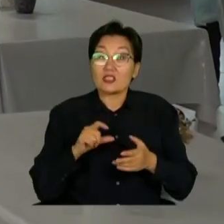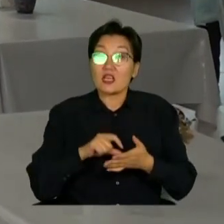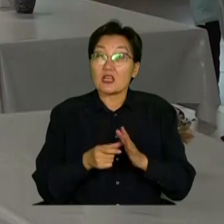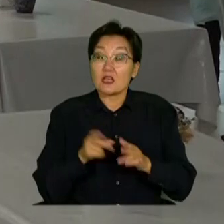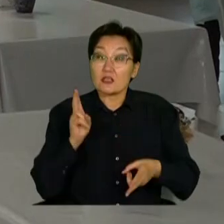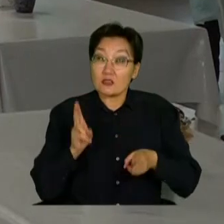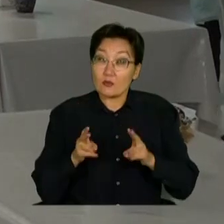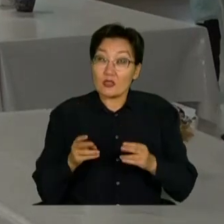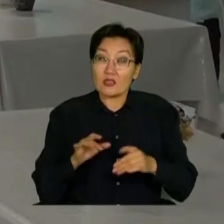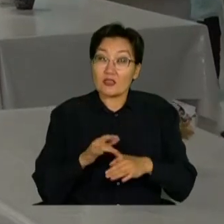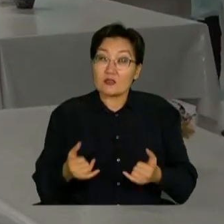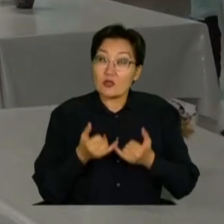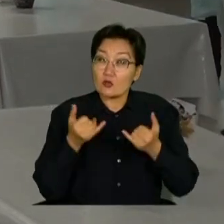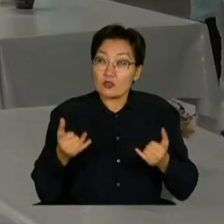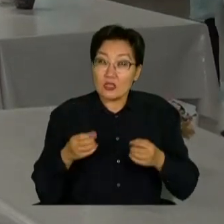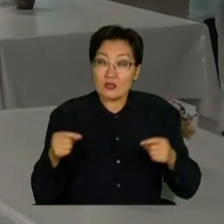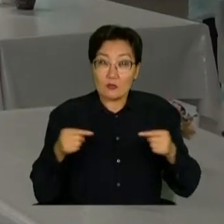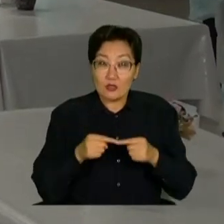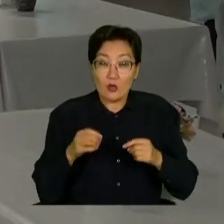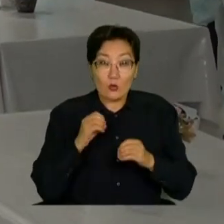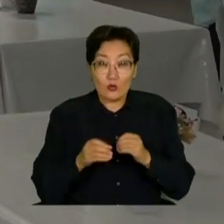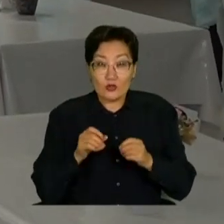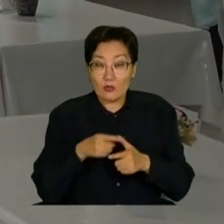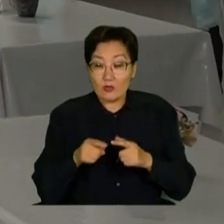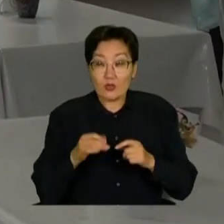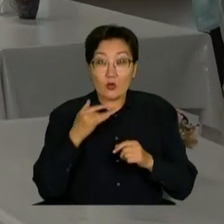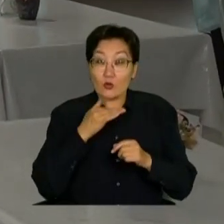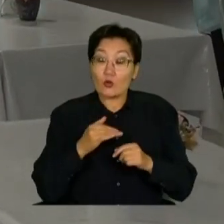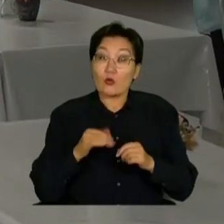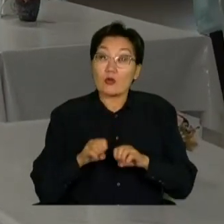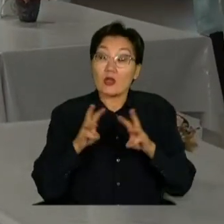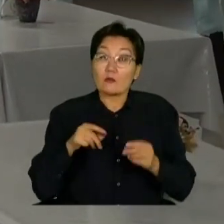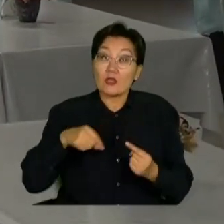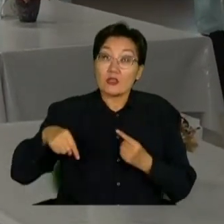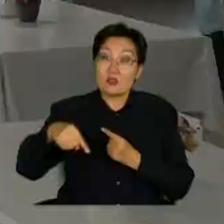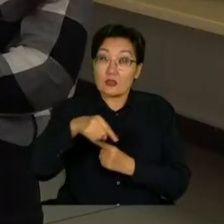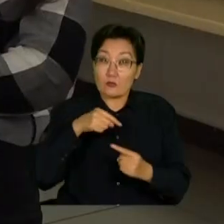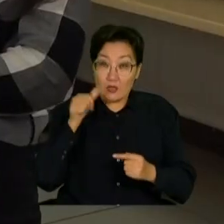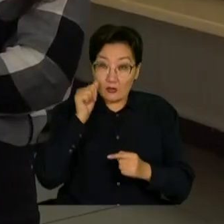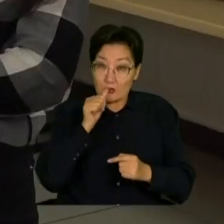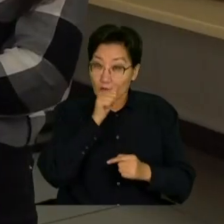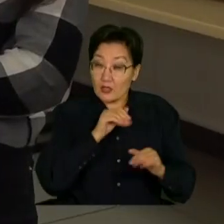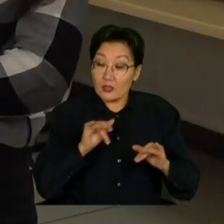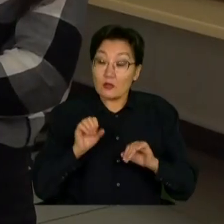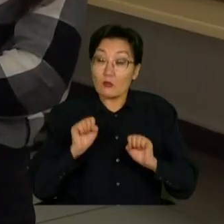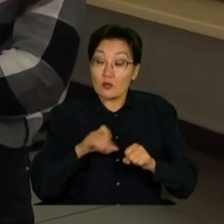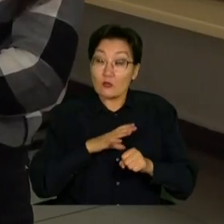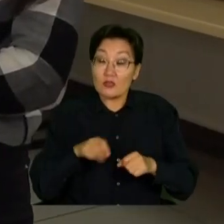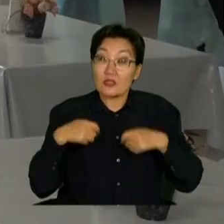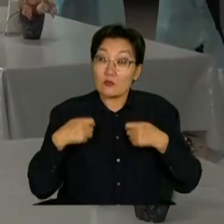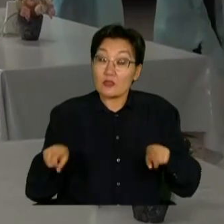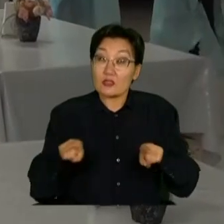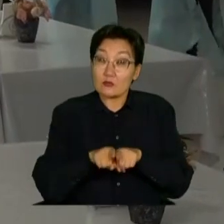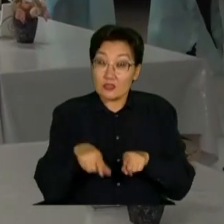көрсететіні нақтыланбаған. Сондықтан он не одан да көп мектепті қамтып отырған кәсіпкердің көлеңкелі қызмет істеуі де мүмкін. Ал алып сатар сияқты болған